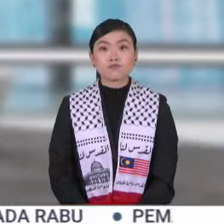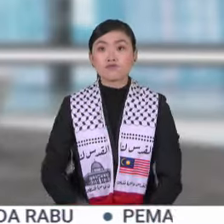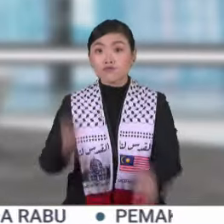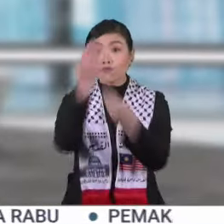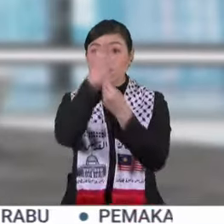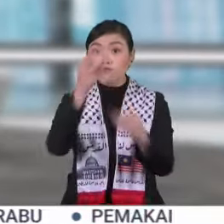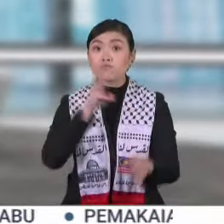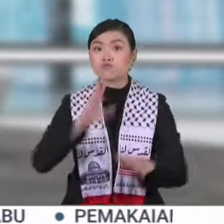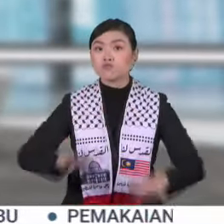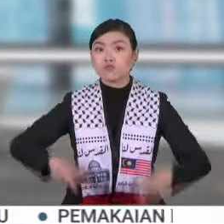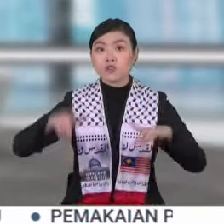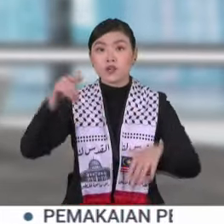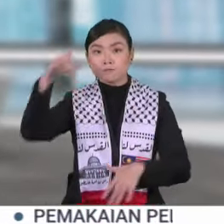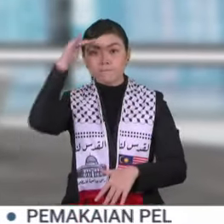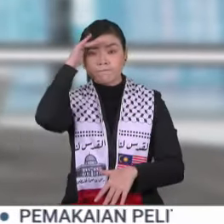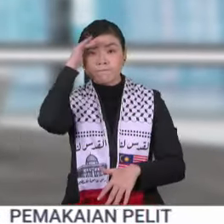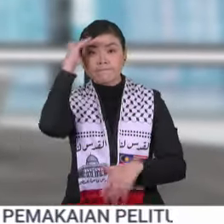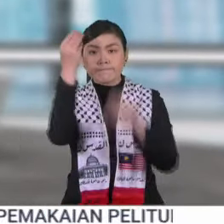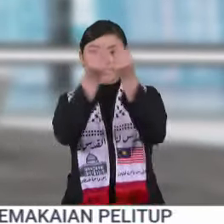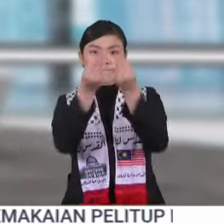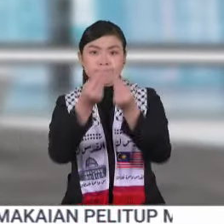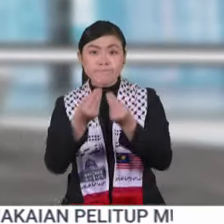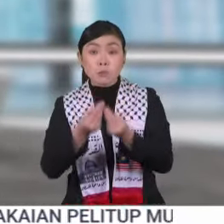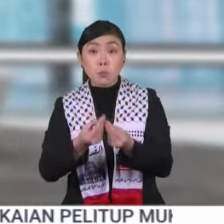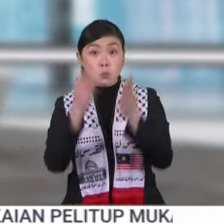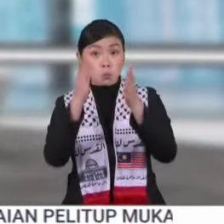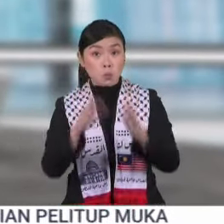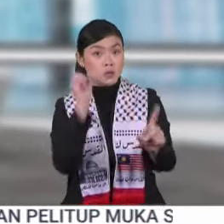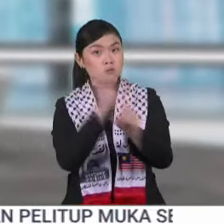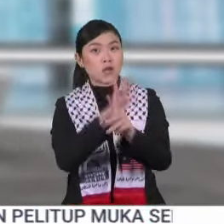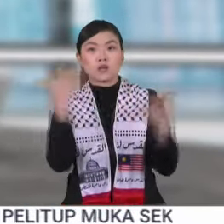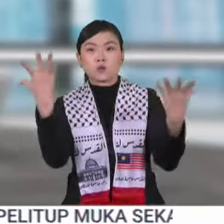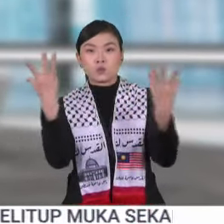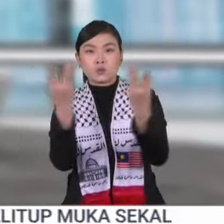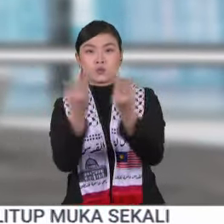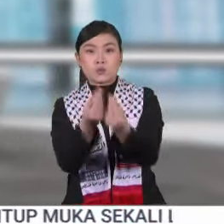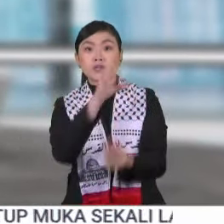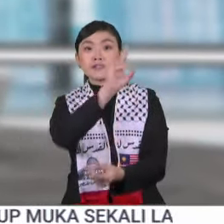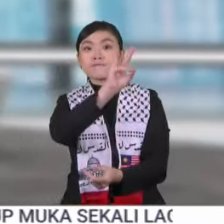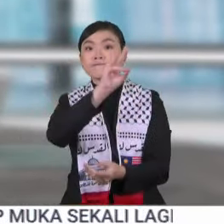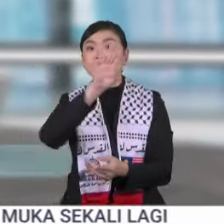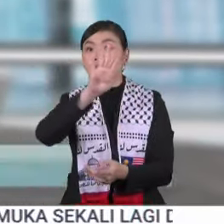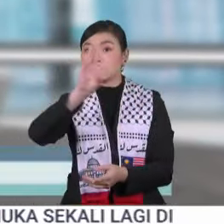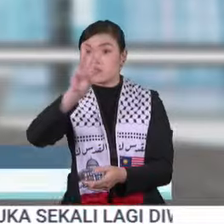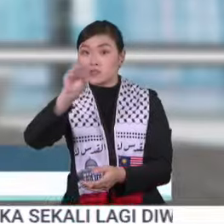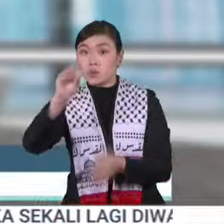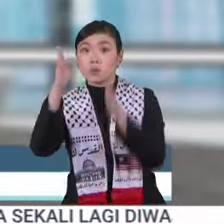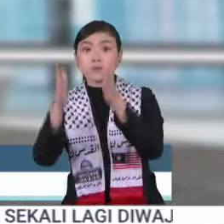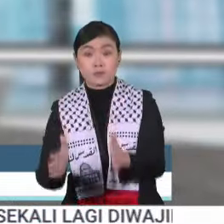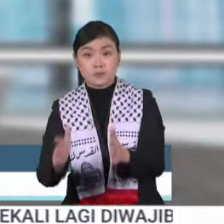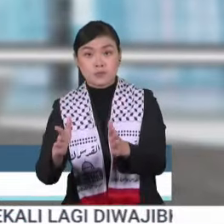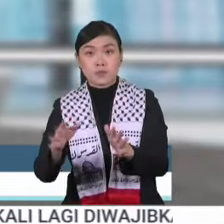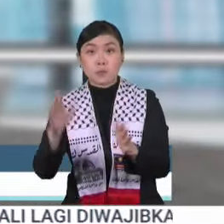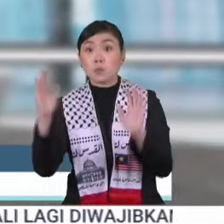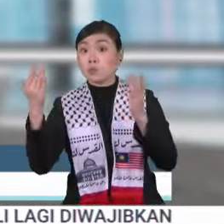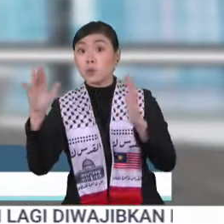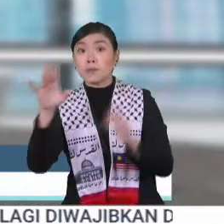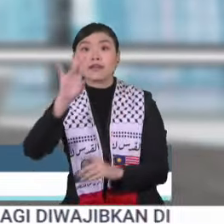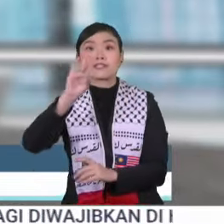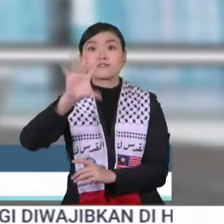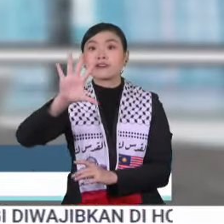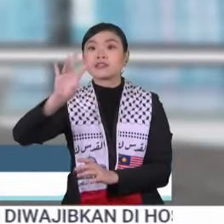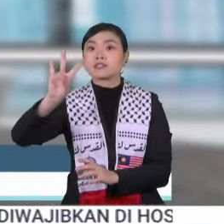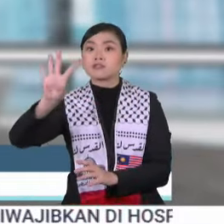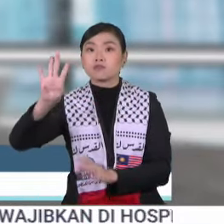perkembangan banjir di Johor bilangan penduduk terjejas berkurangan sedikit menjadikan 7460 penduduk terjejas berbanding